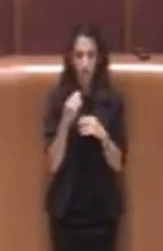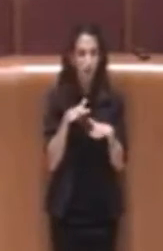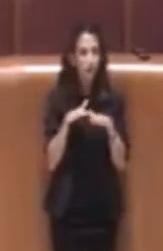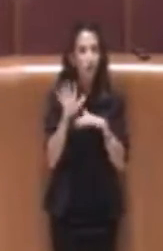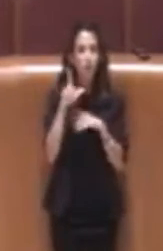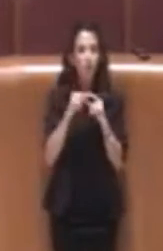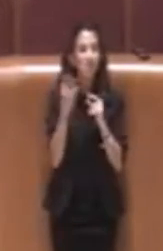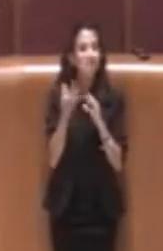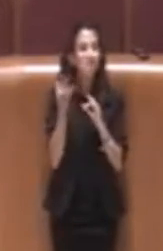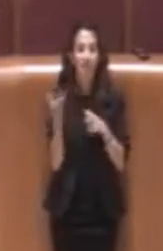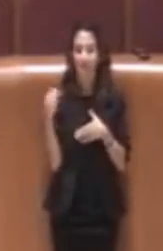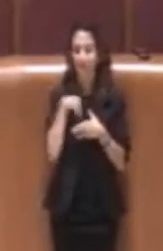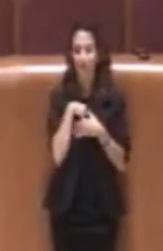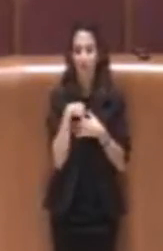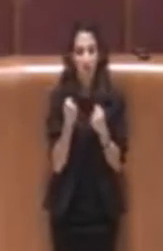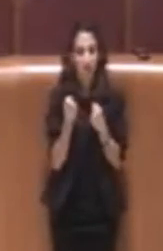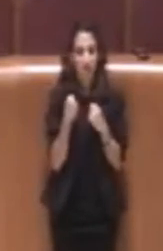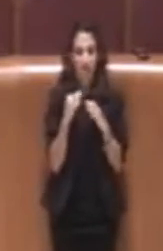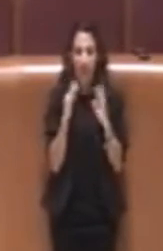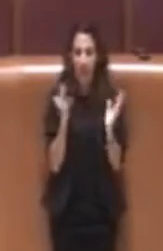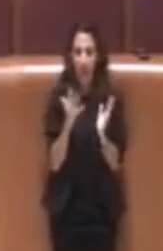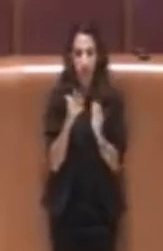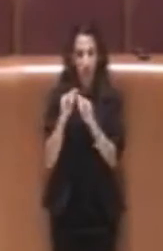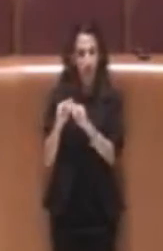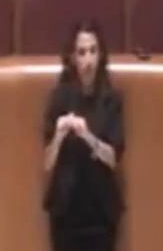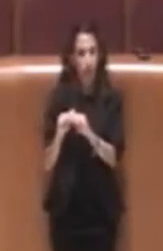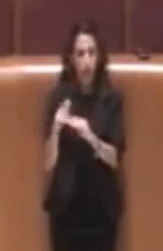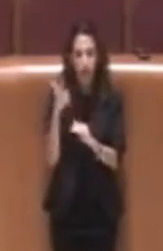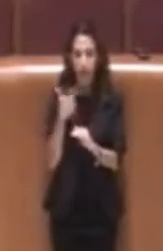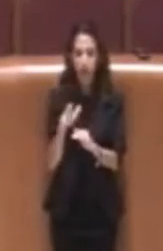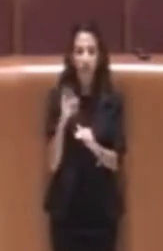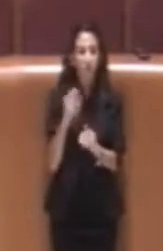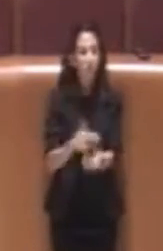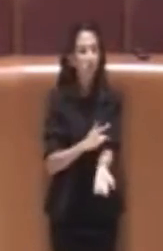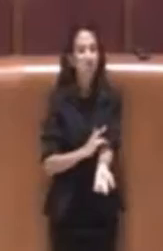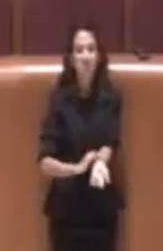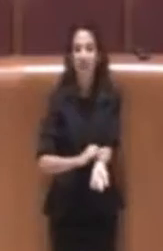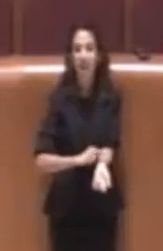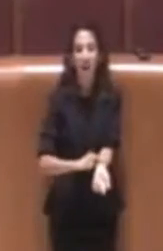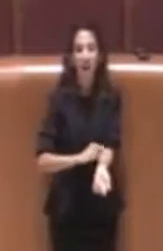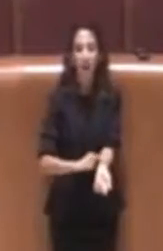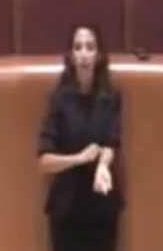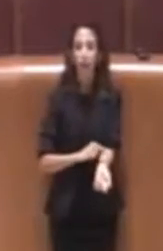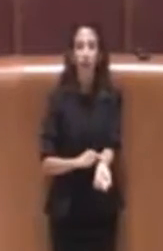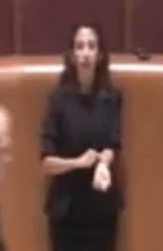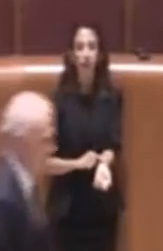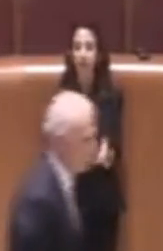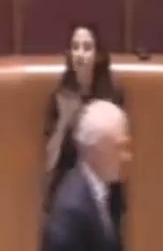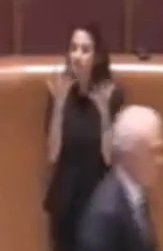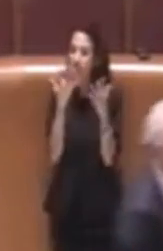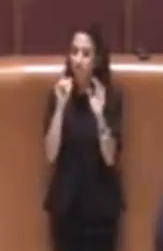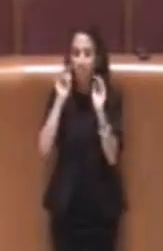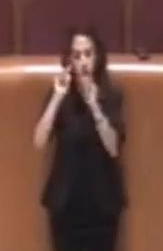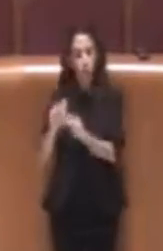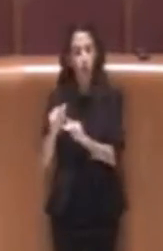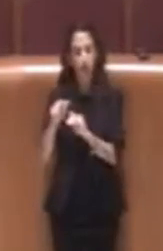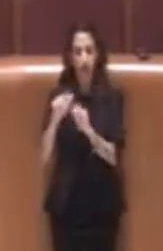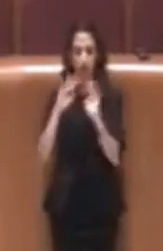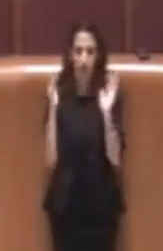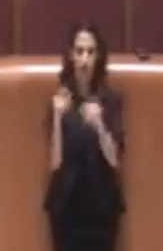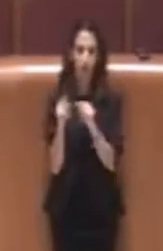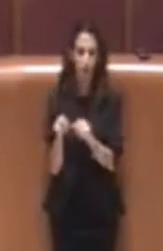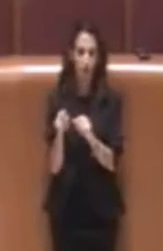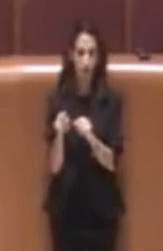5 Stelle, perché abbiamo avuto sempre nel nostro DNA la salvaguardia dell'ambiente,